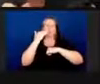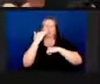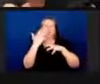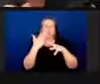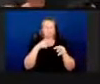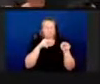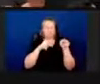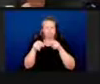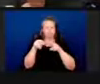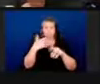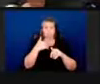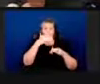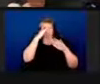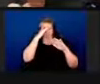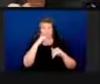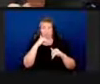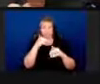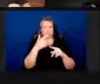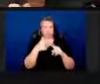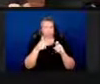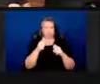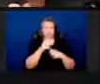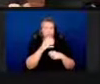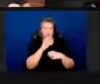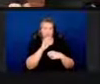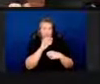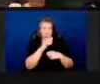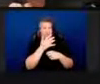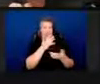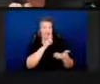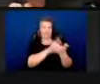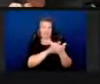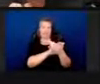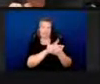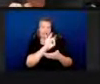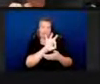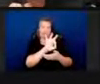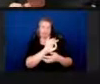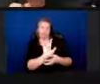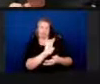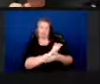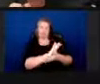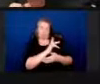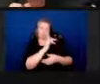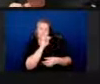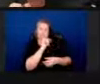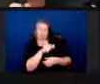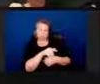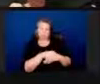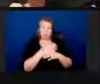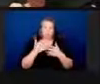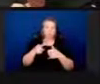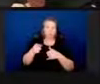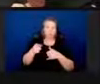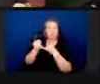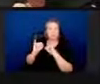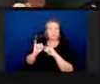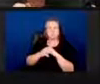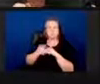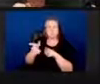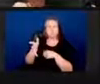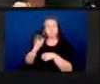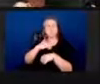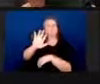لويزفيل. نقرر ما هو الأمور التي نتوقع حصولها، ما هي الأمور الجيدة،